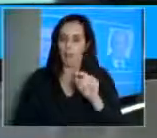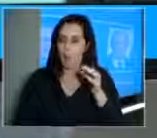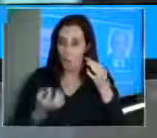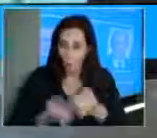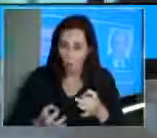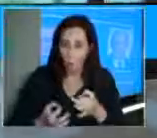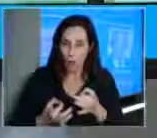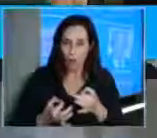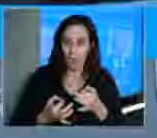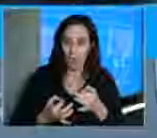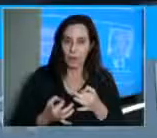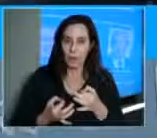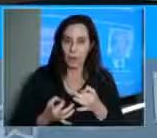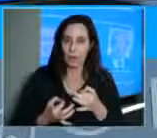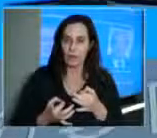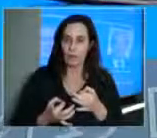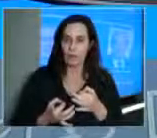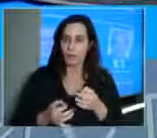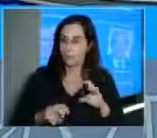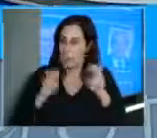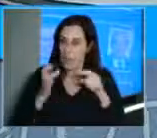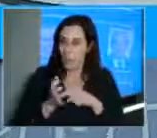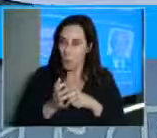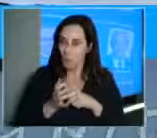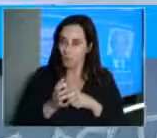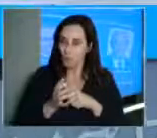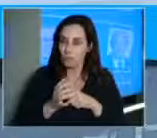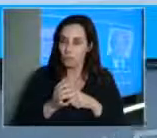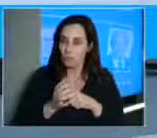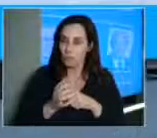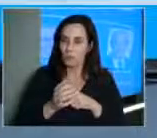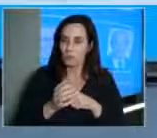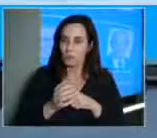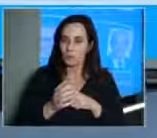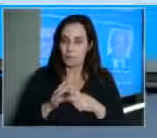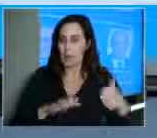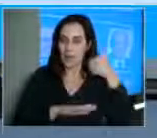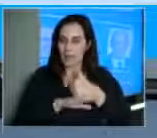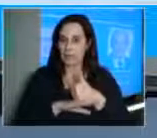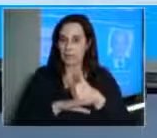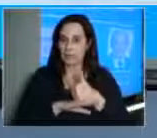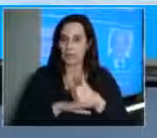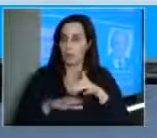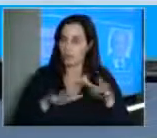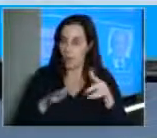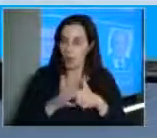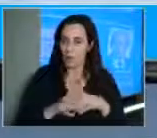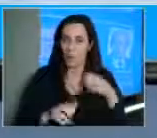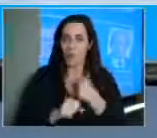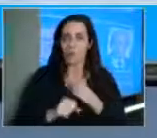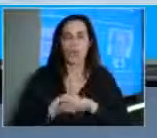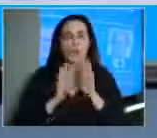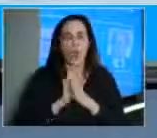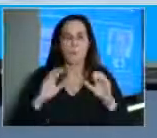בול המועד יזדמן לשבועיים, זאת אומרת, מנהיגים בשלטון עושים